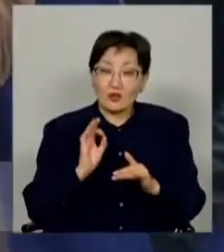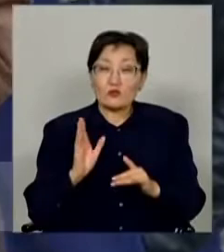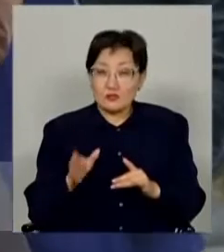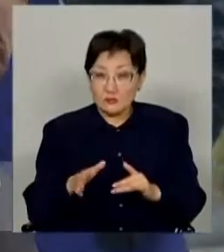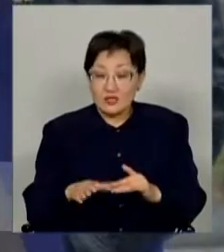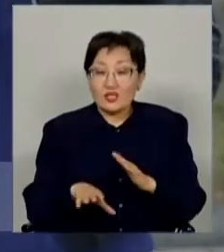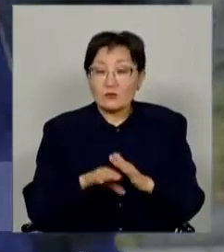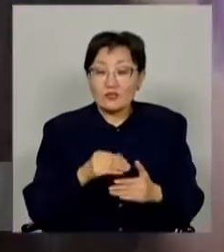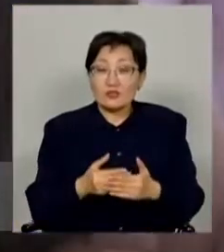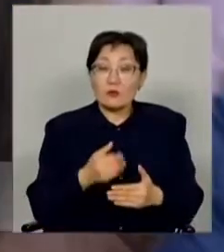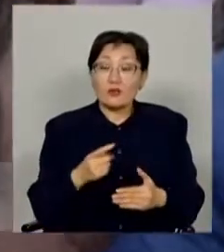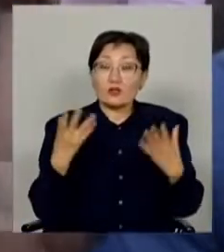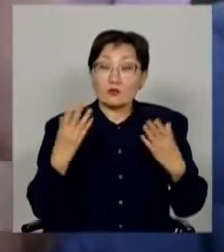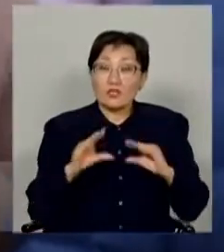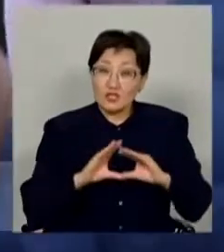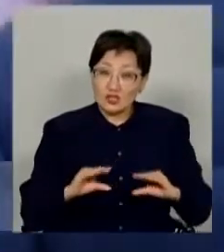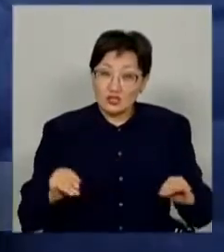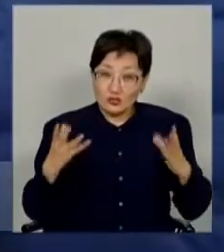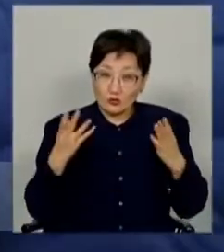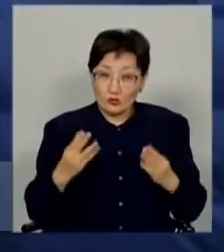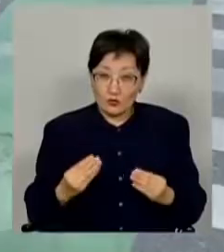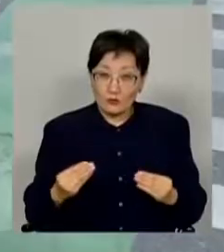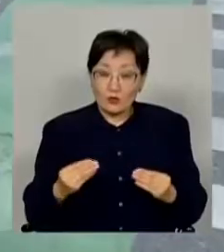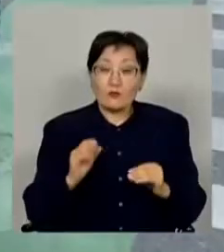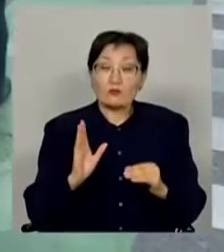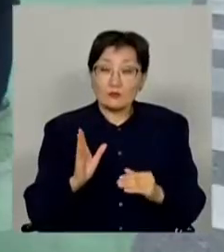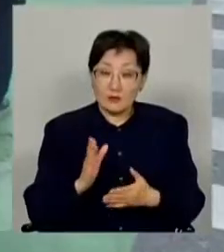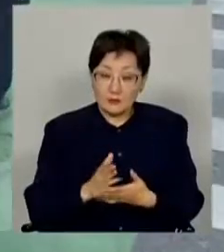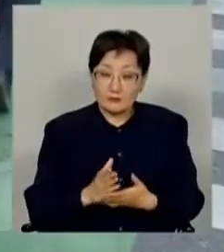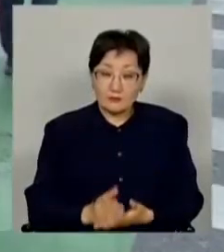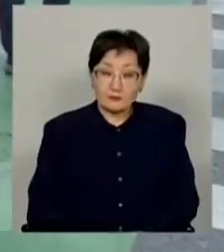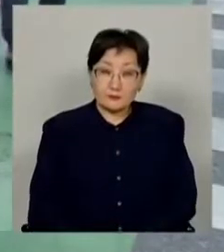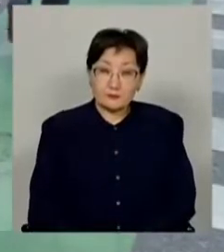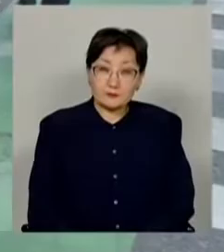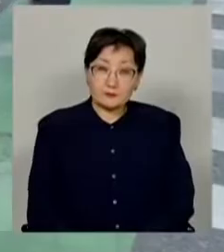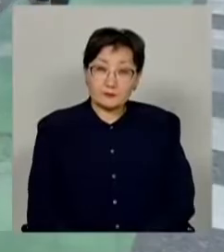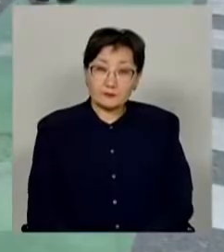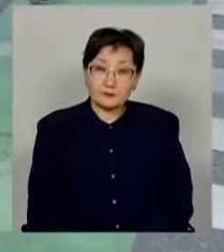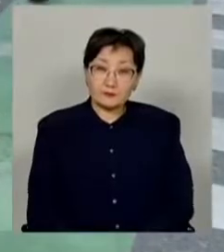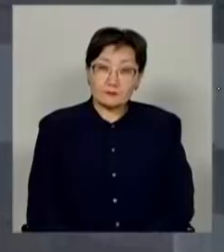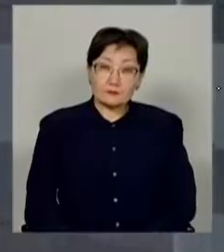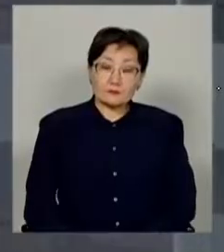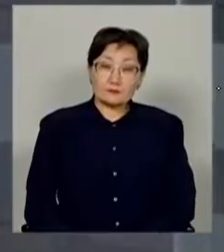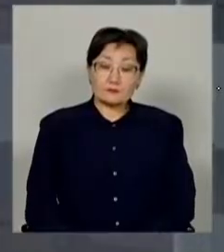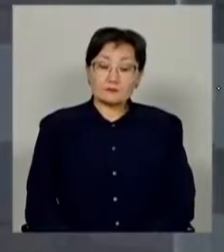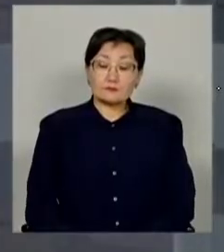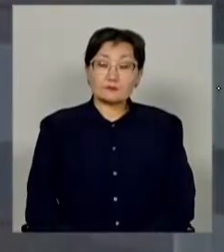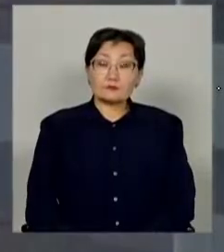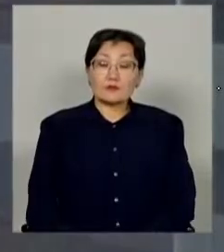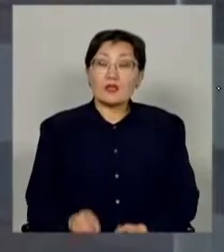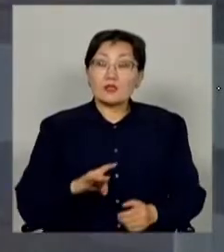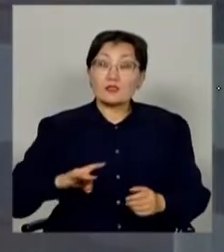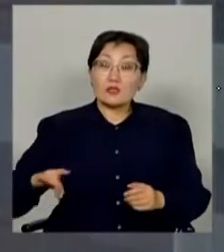кетейік, сайлауға дейінгі бір күн тыныштық күні болып есептеледі. Мадина Оқас, Алматы Ілиясов, Алматы телеарнасы.